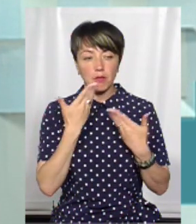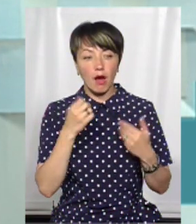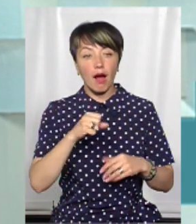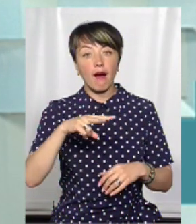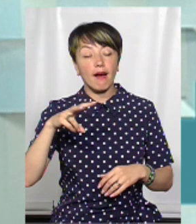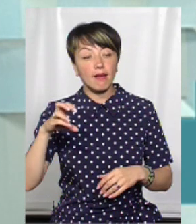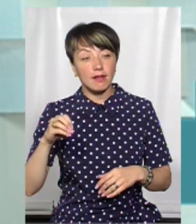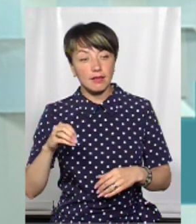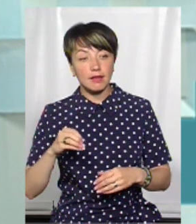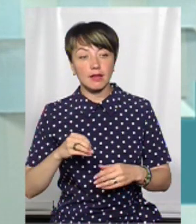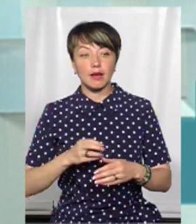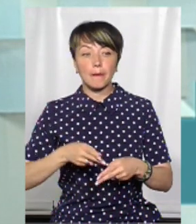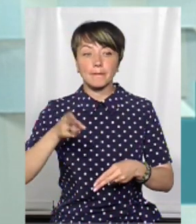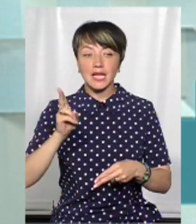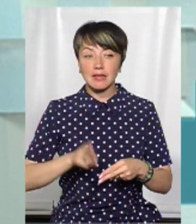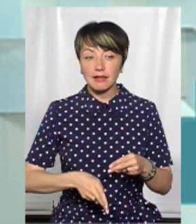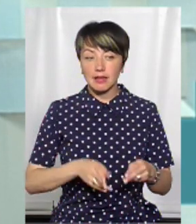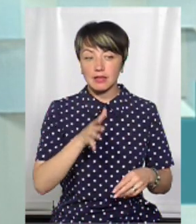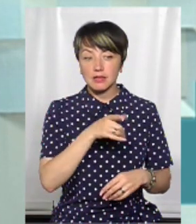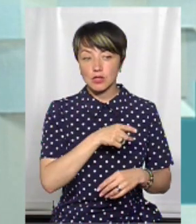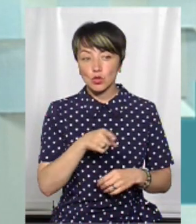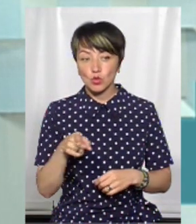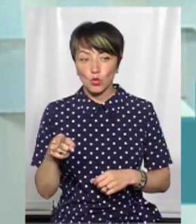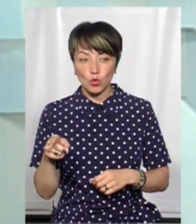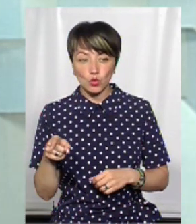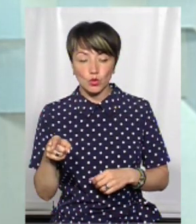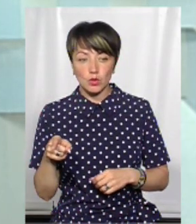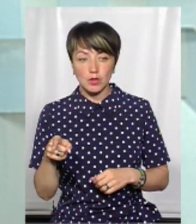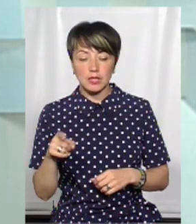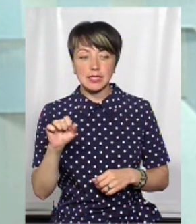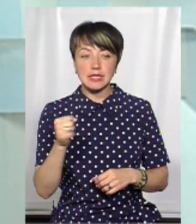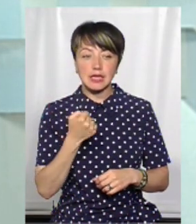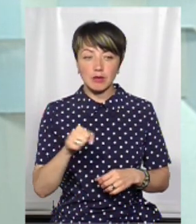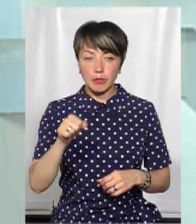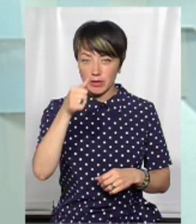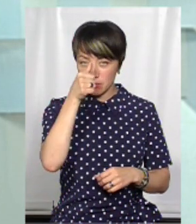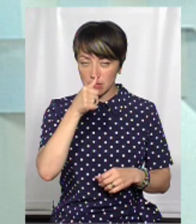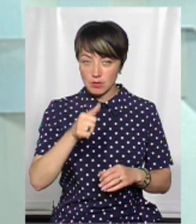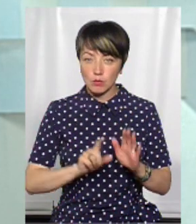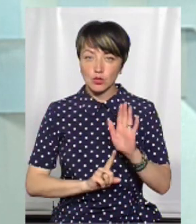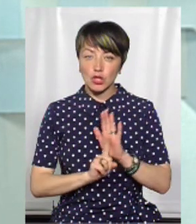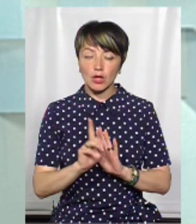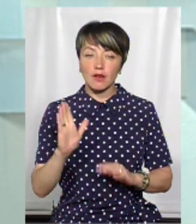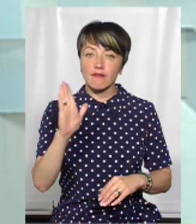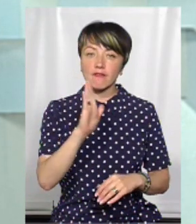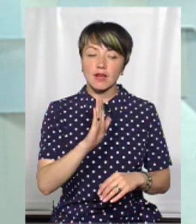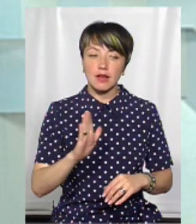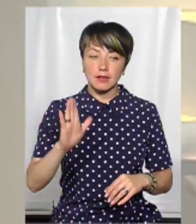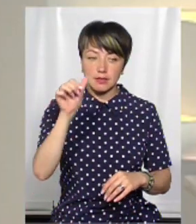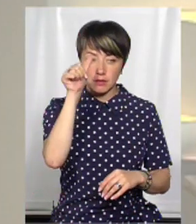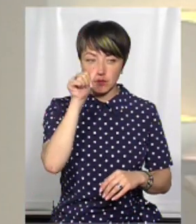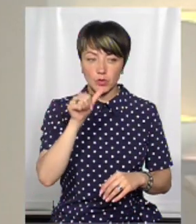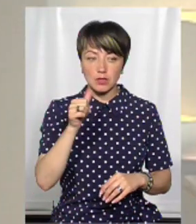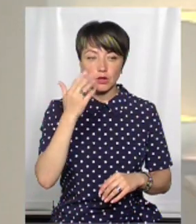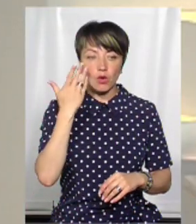під кінець сезону, я маю на увазі, це серпень місяць, початок вересня місяця,